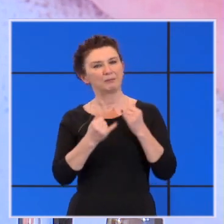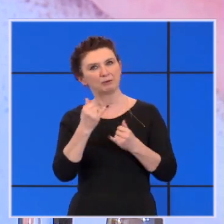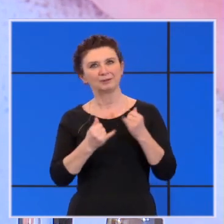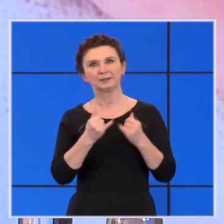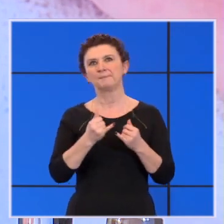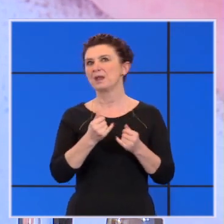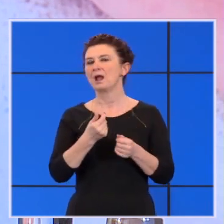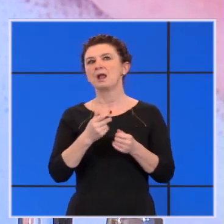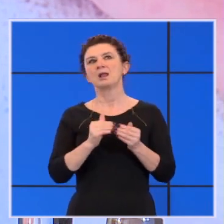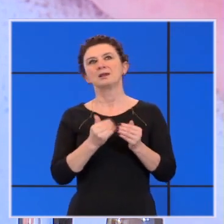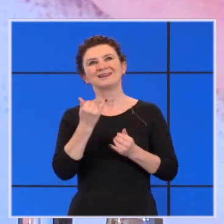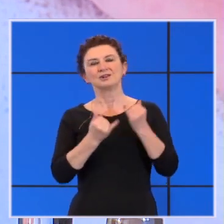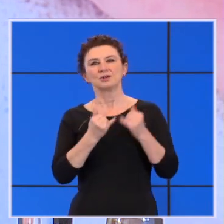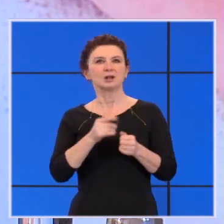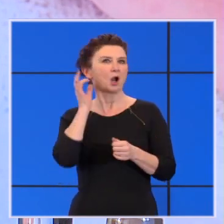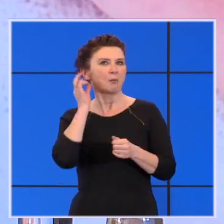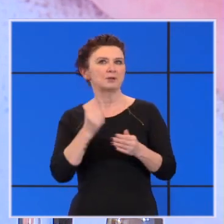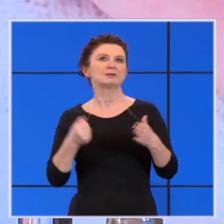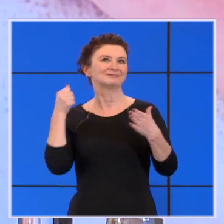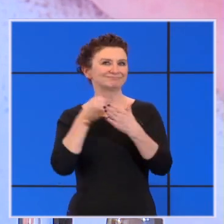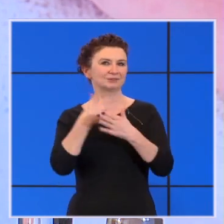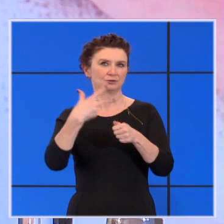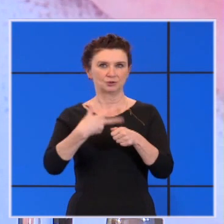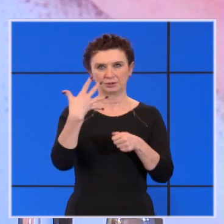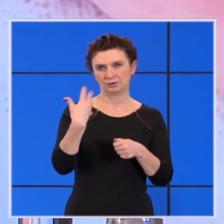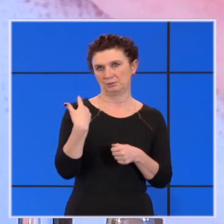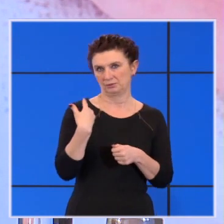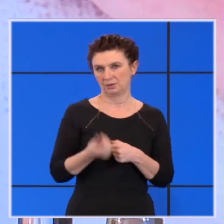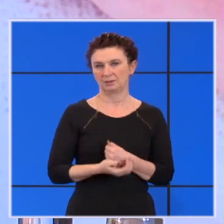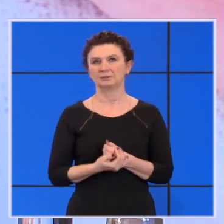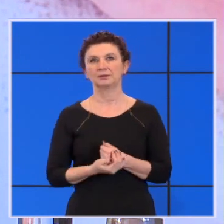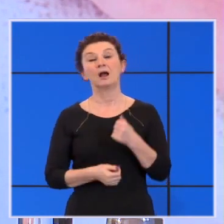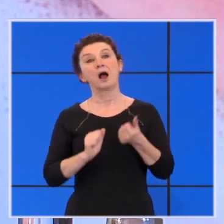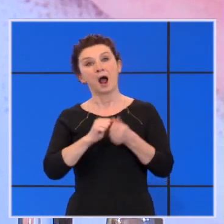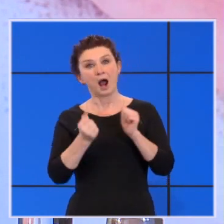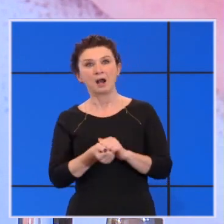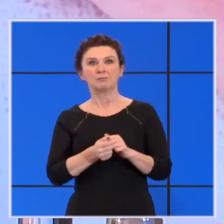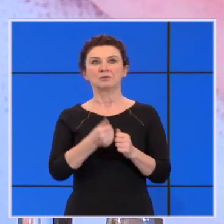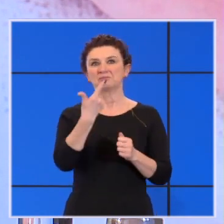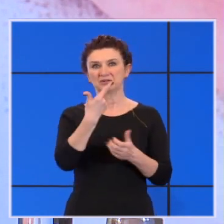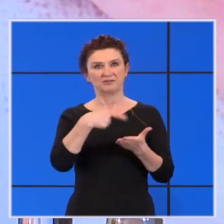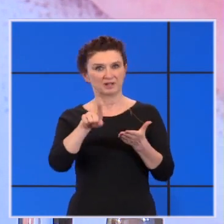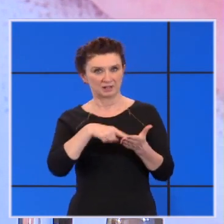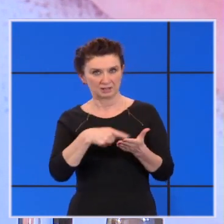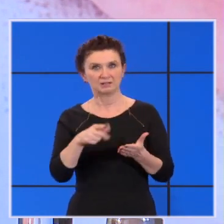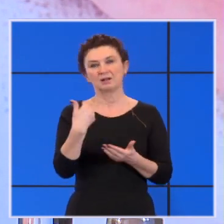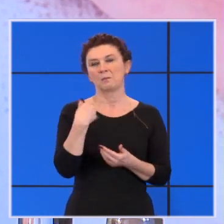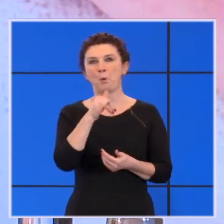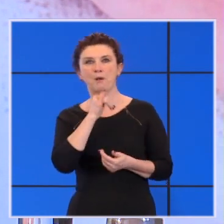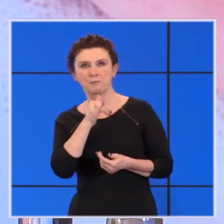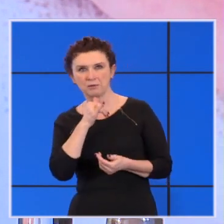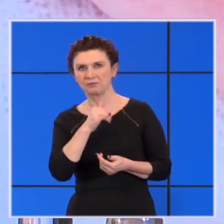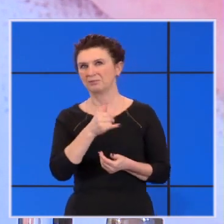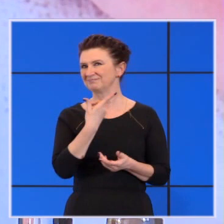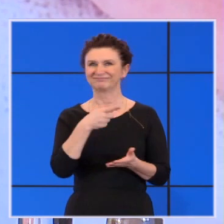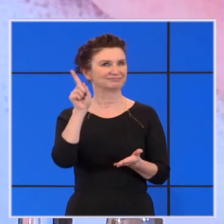choroba, bądź par, które przeszły dwukrotną nieskuteczną próbę in vitro. Staraliśmy się